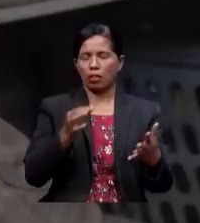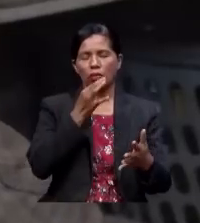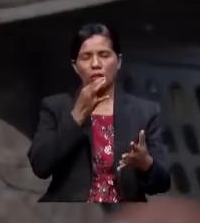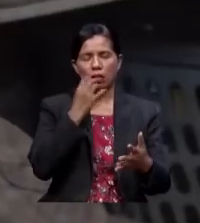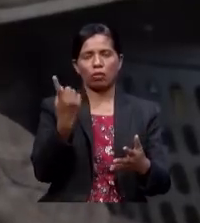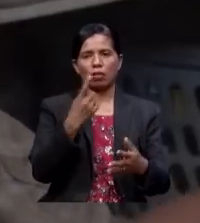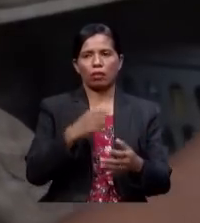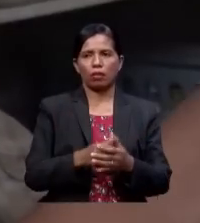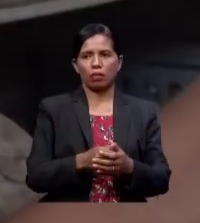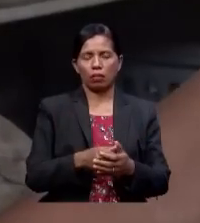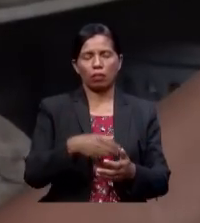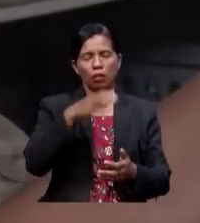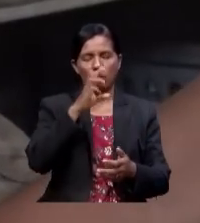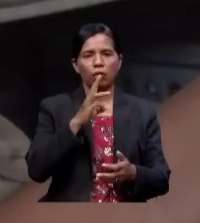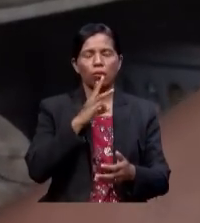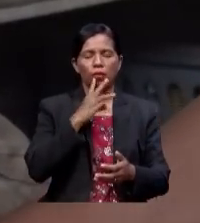Aku ni bagaimana tahu busuhnya?